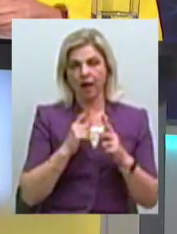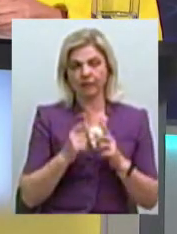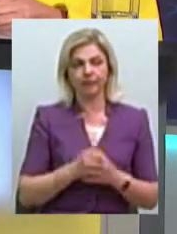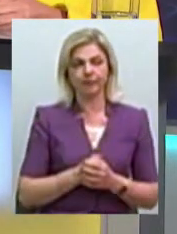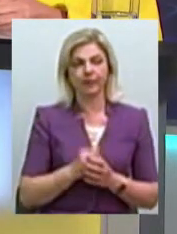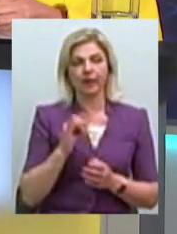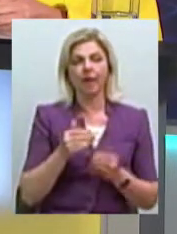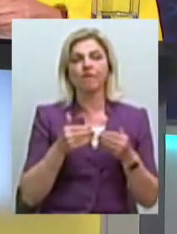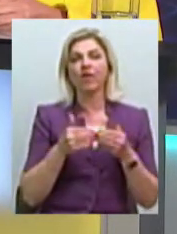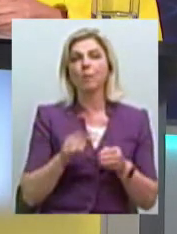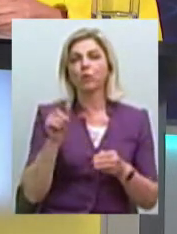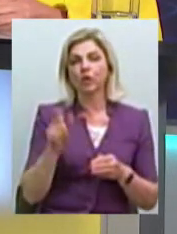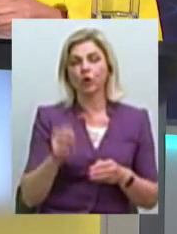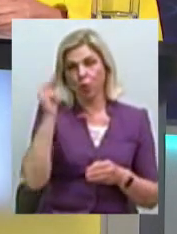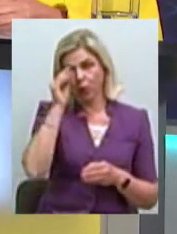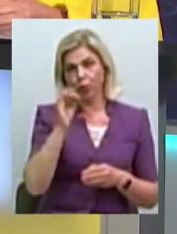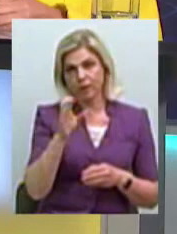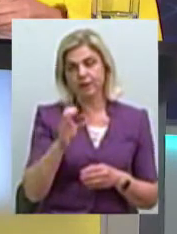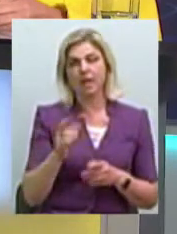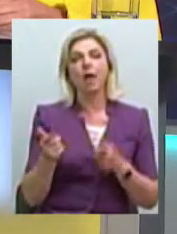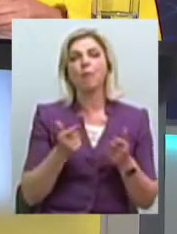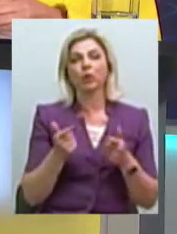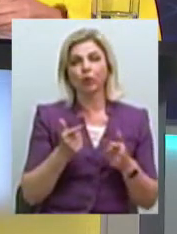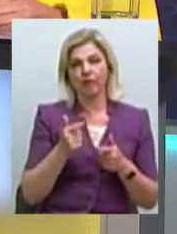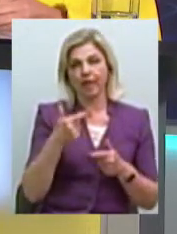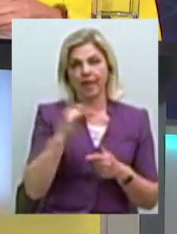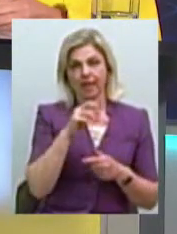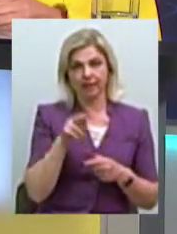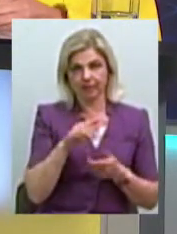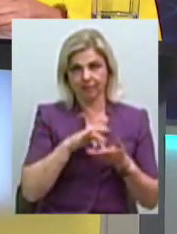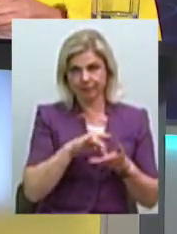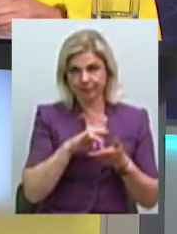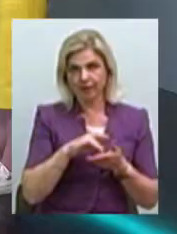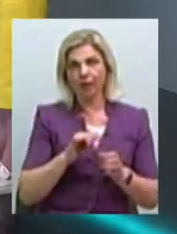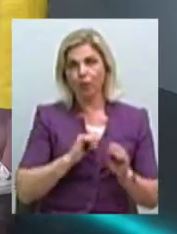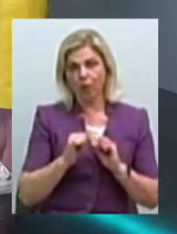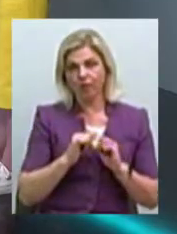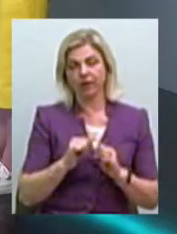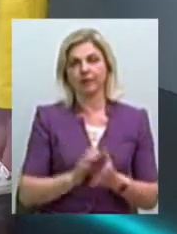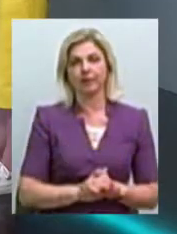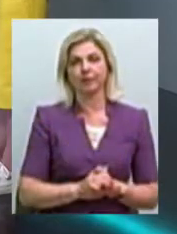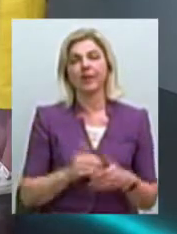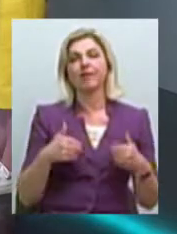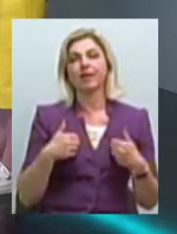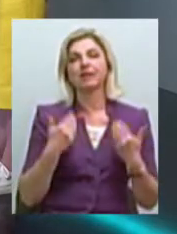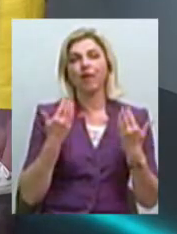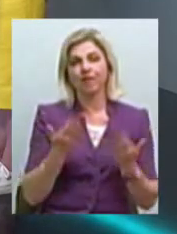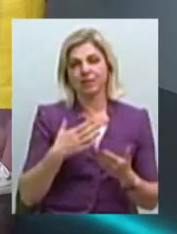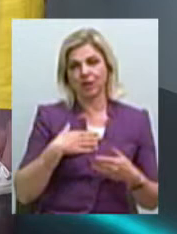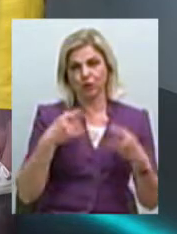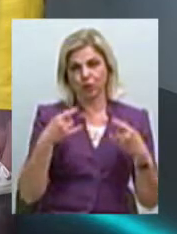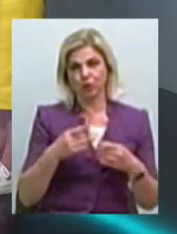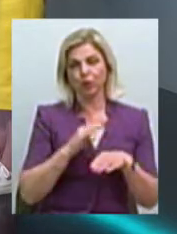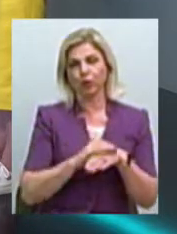та випускниця курсів з підготовки гідів Дар'я Арчибісова. Друзі, я вас вітаю в нашій студії. Добрий вечір.